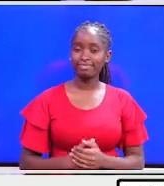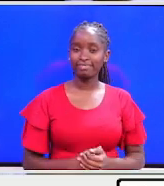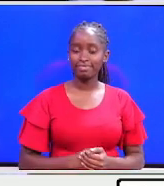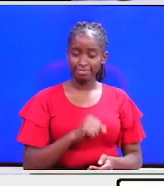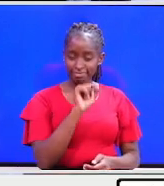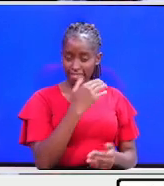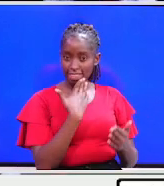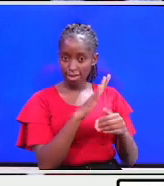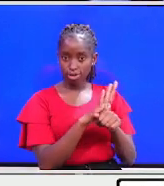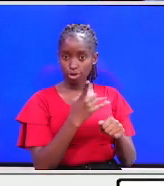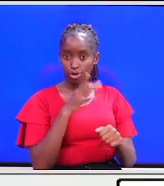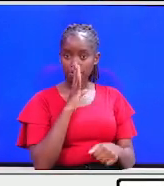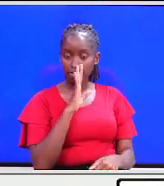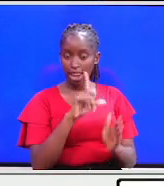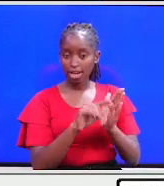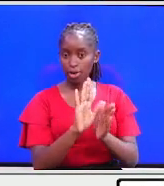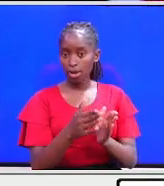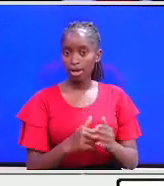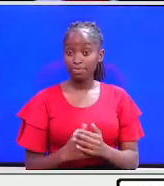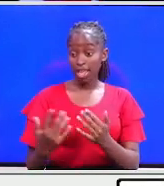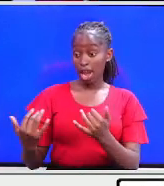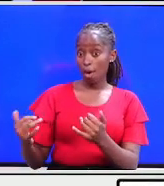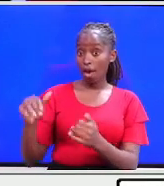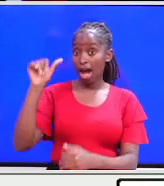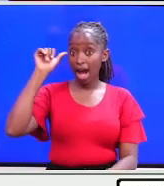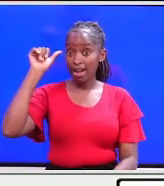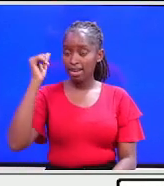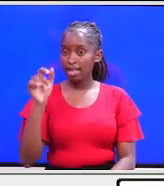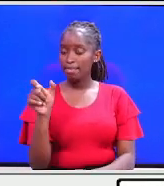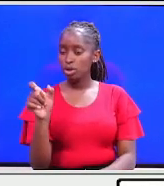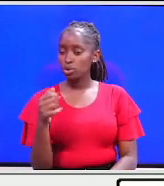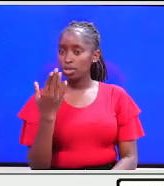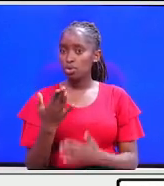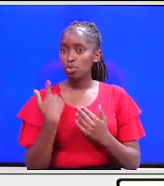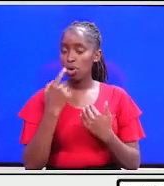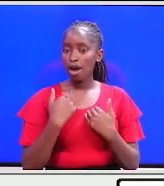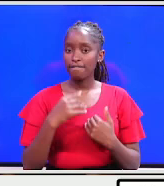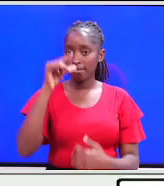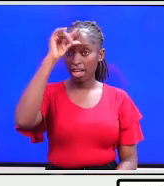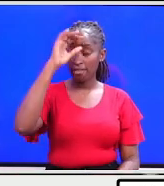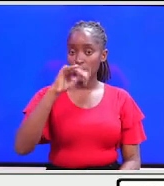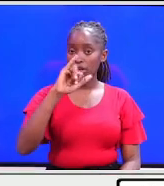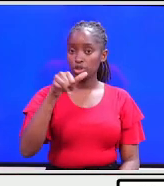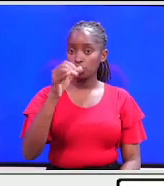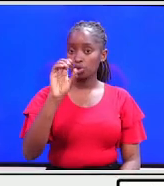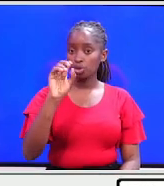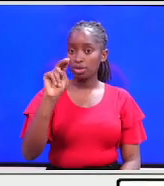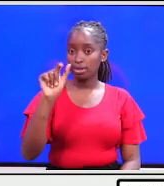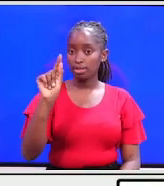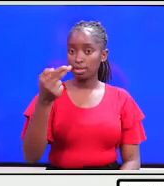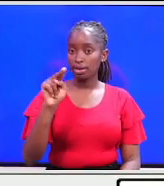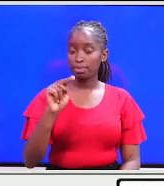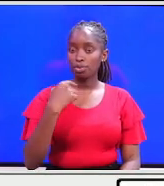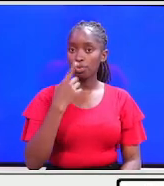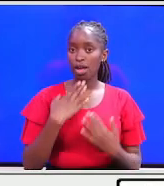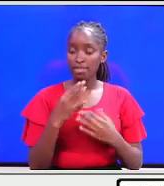wakati, tutazungumza. Hivyo basi Andre, naelewa kwamba huyo ni wakili wa yule ambaye ni gavana wa Uasin Gishu Jonathan Bina, anaeleza mengi kuhusiana na kile ambacho